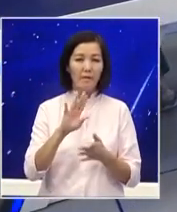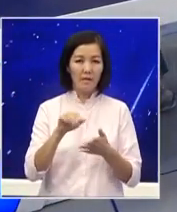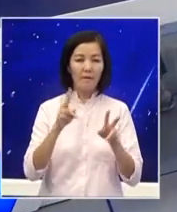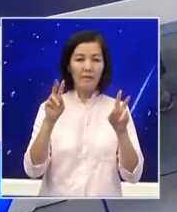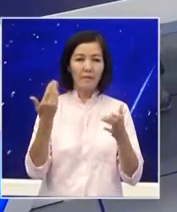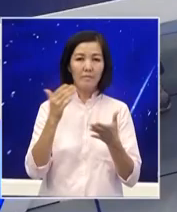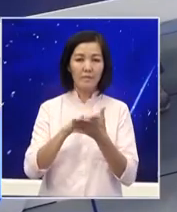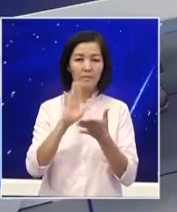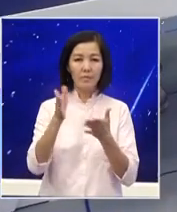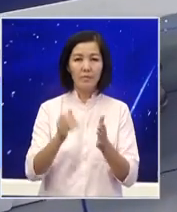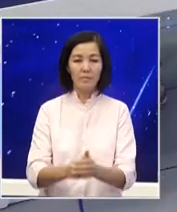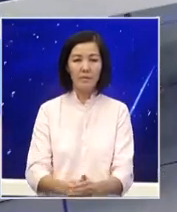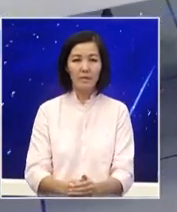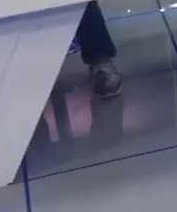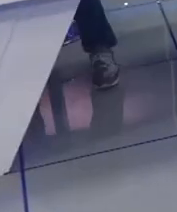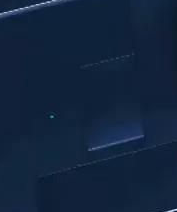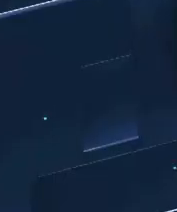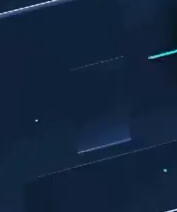коротко о самом главном